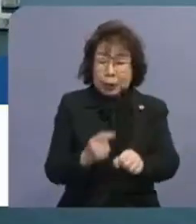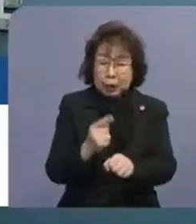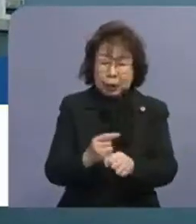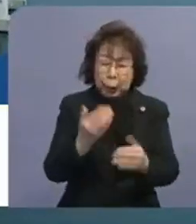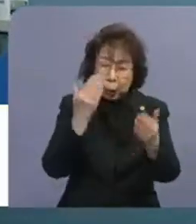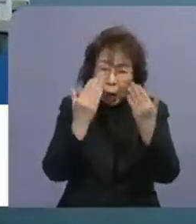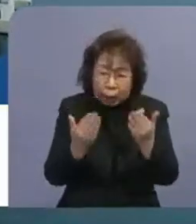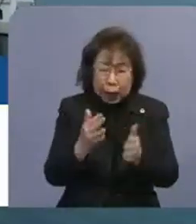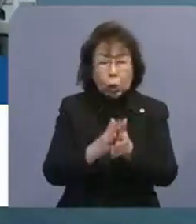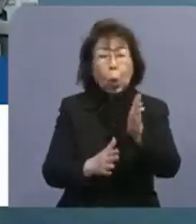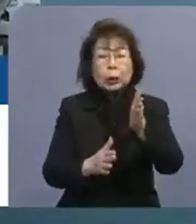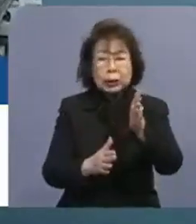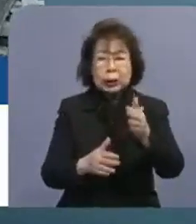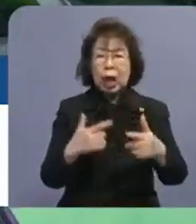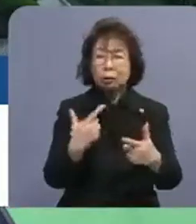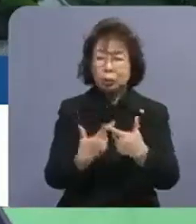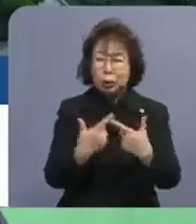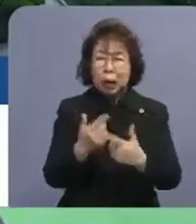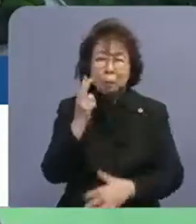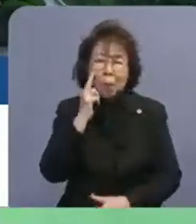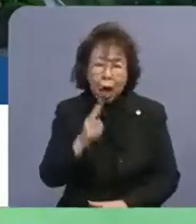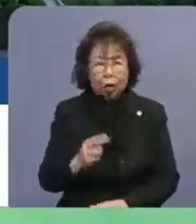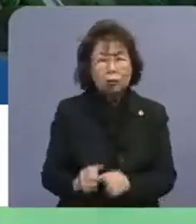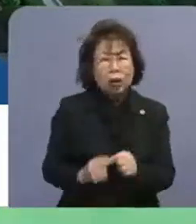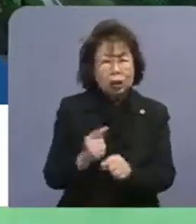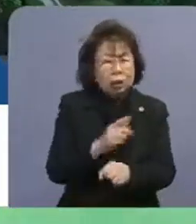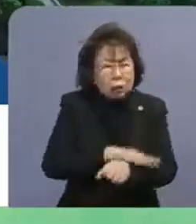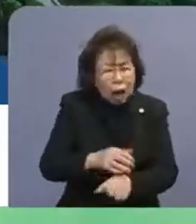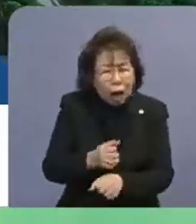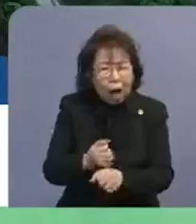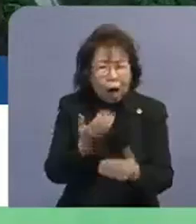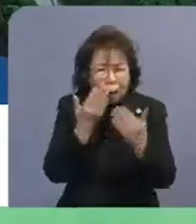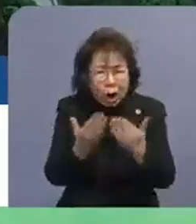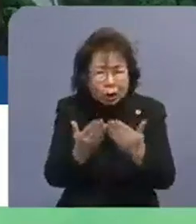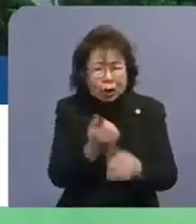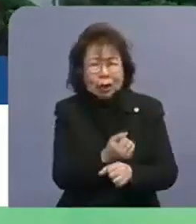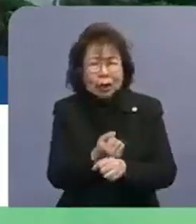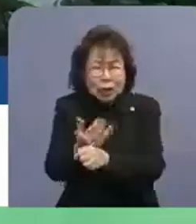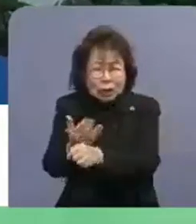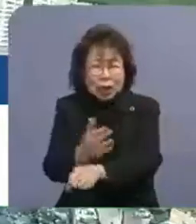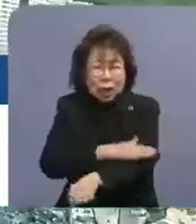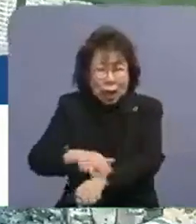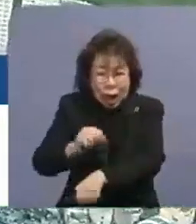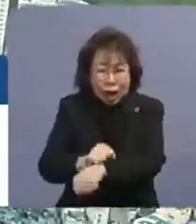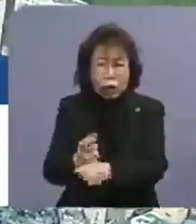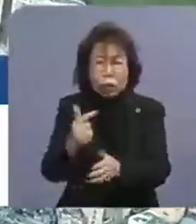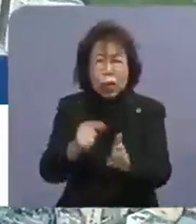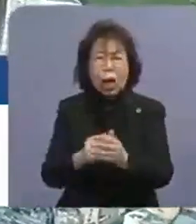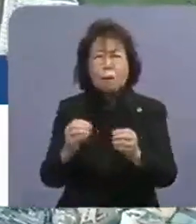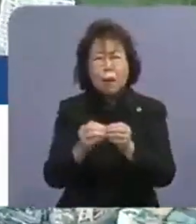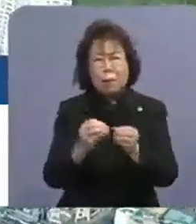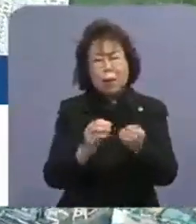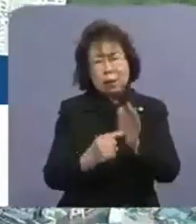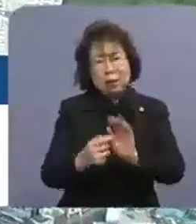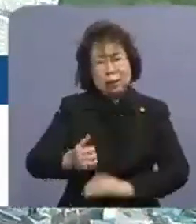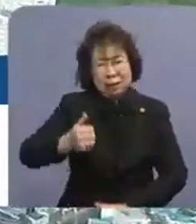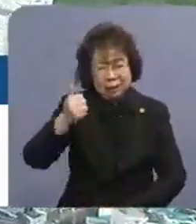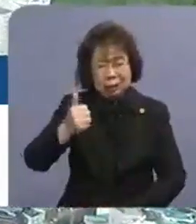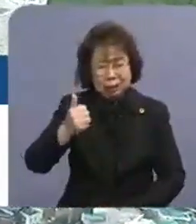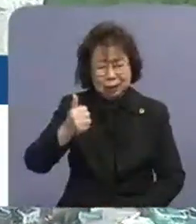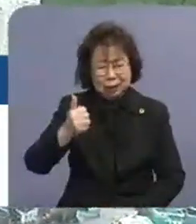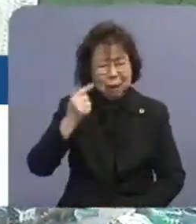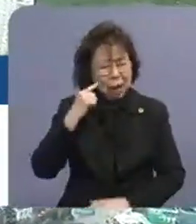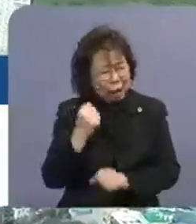뚜렷한 도시는 부산의 도시 성격을 명확히 전달할 수 있는 상의적인 슬로건이